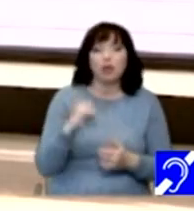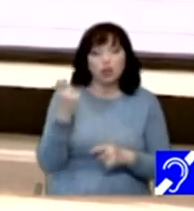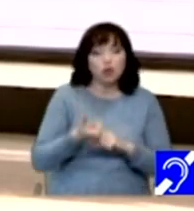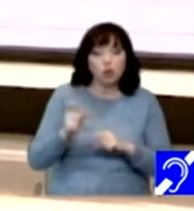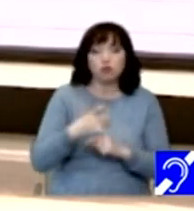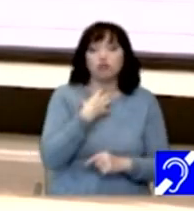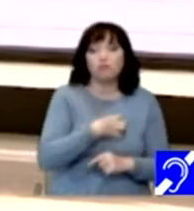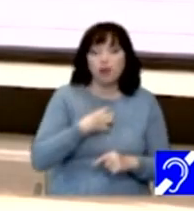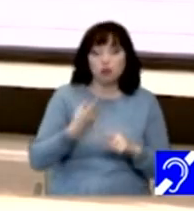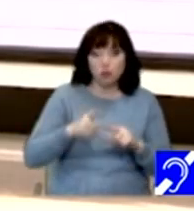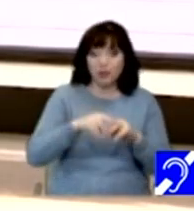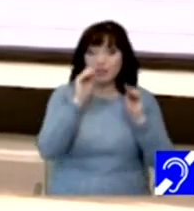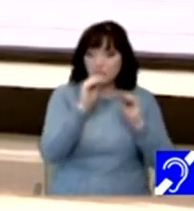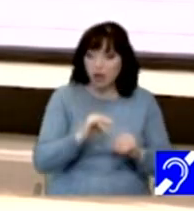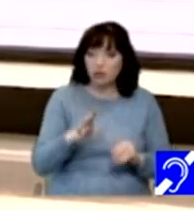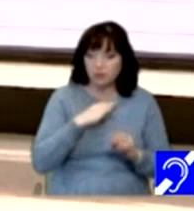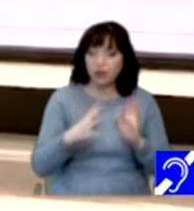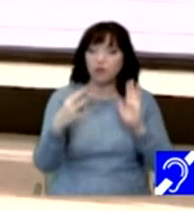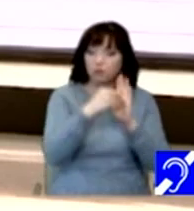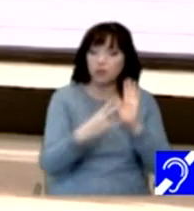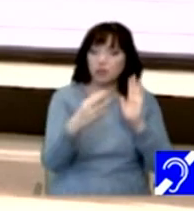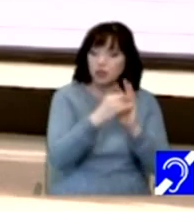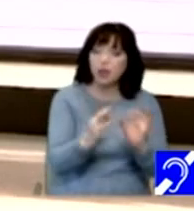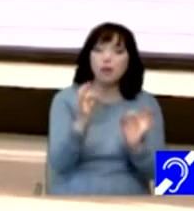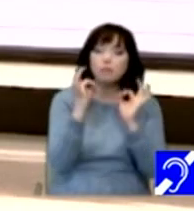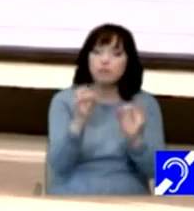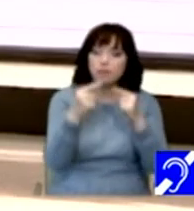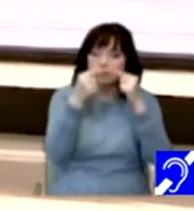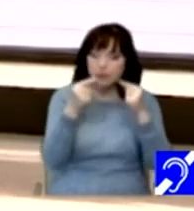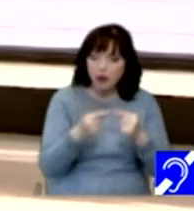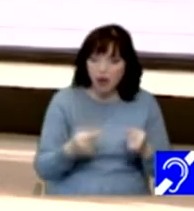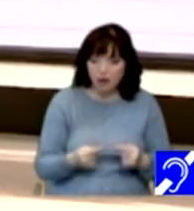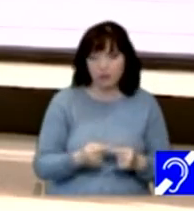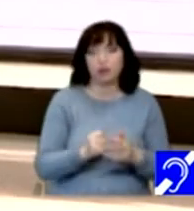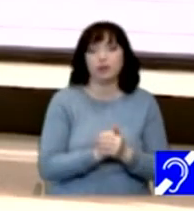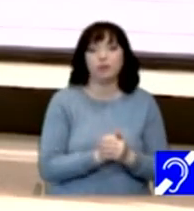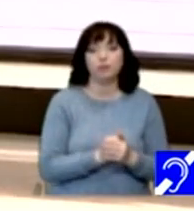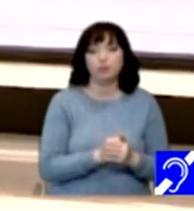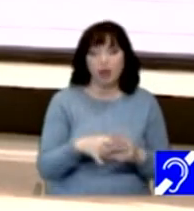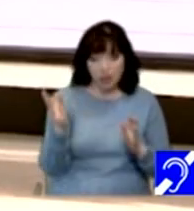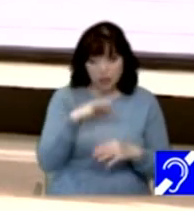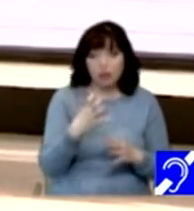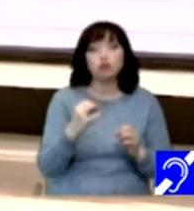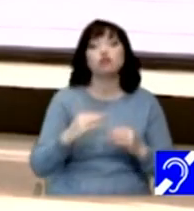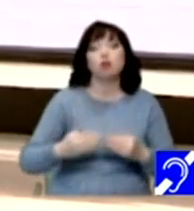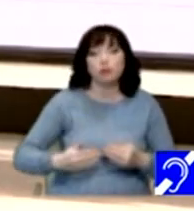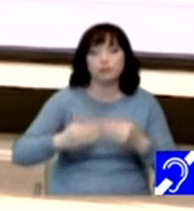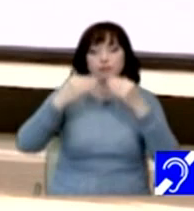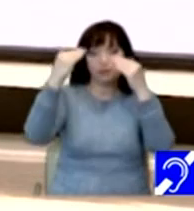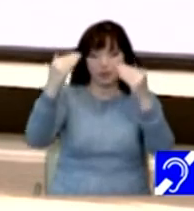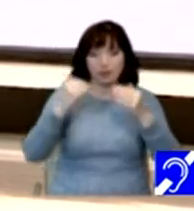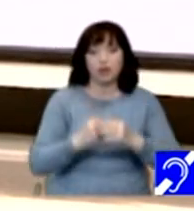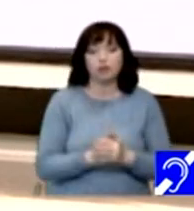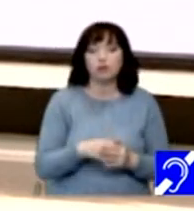de important ca aceste date să fie introduse corect, tocmai pentru a nu-i induce în eroare pe polițiști. Haideți să mergem mai departe să